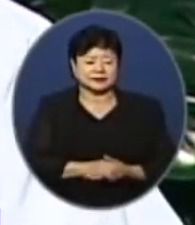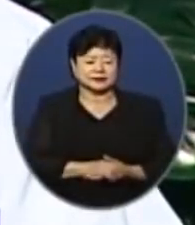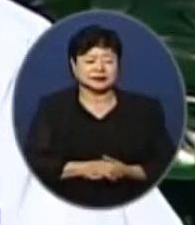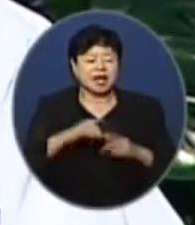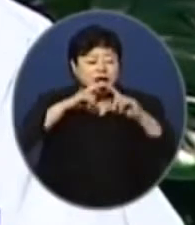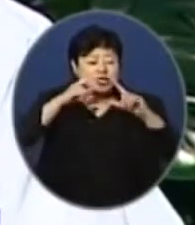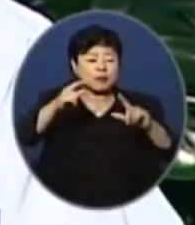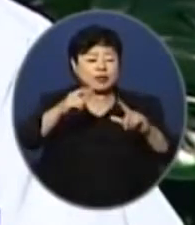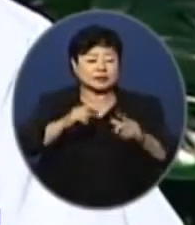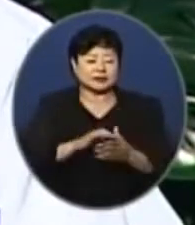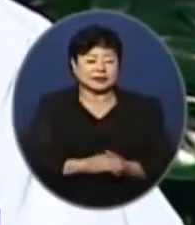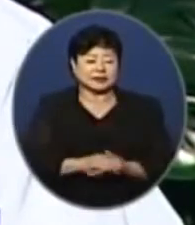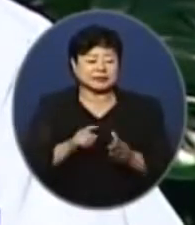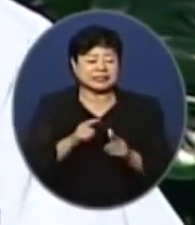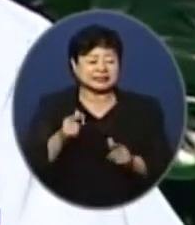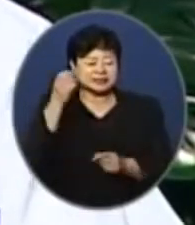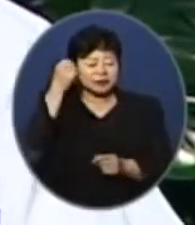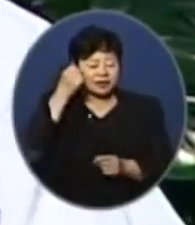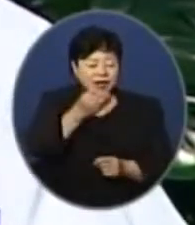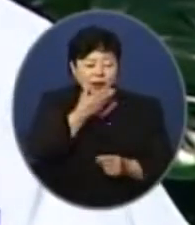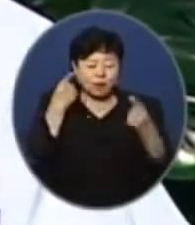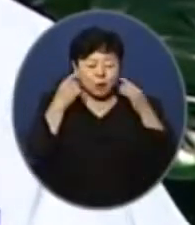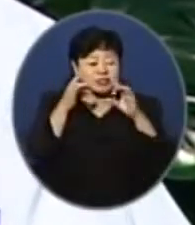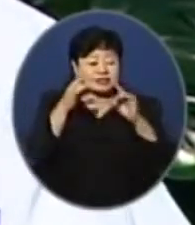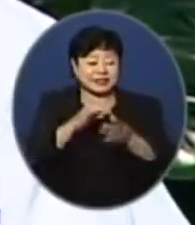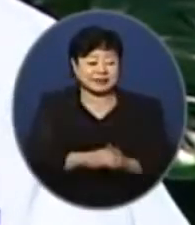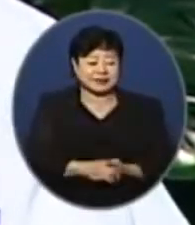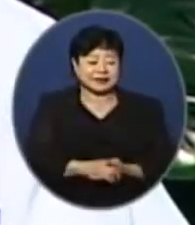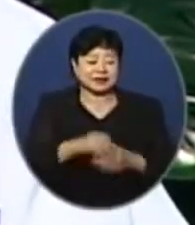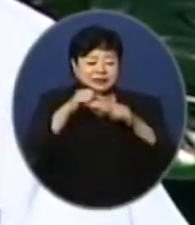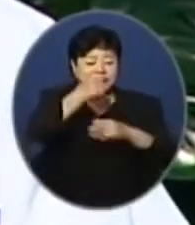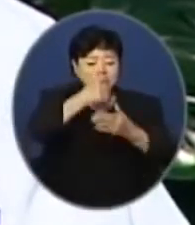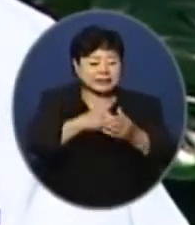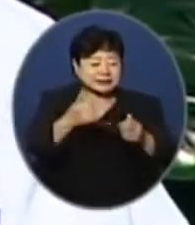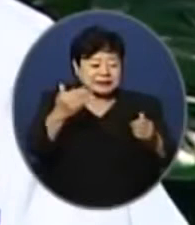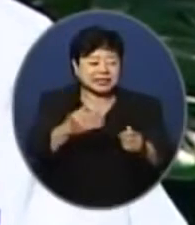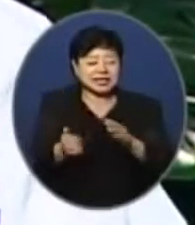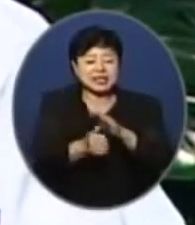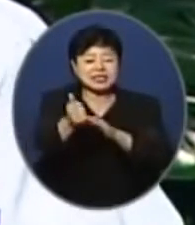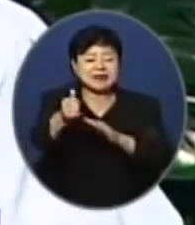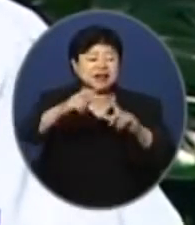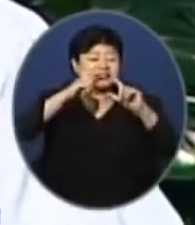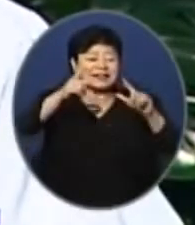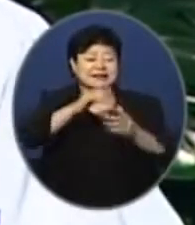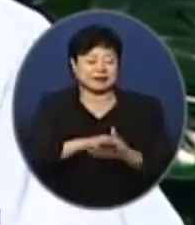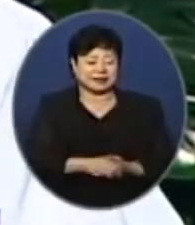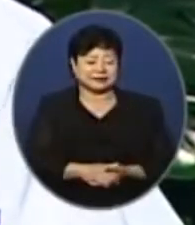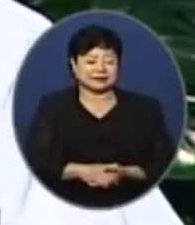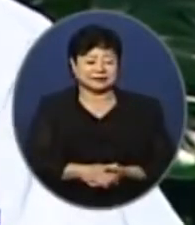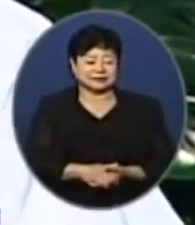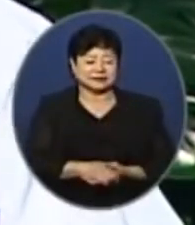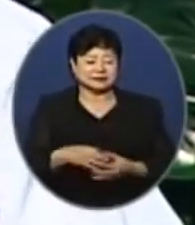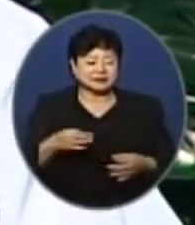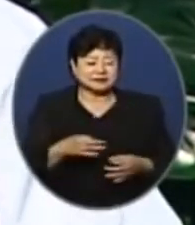선포해야 됩니다. 믿지 않은 영혼에게 이 복음을 전해야 되는 것입니다. 절망에 처한 자들에게 희망의 메시지를 전해야 합니다.